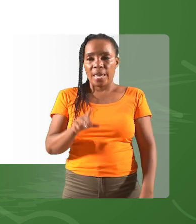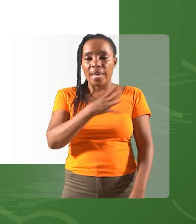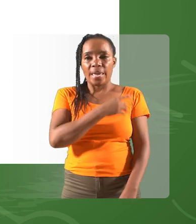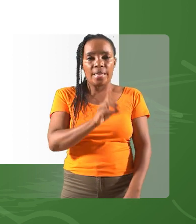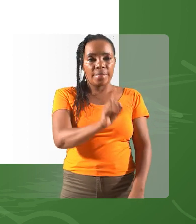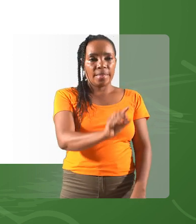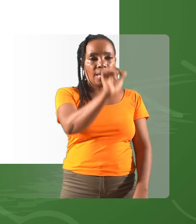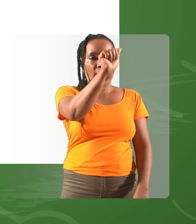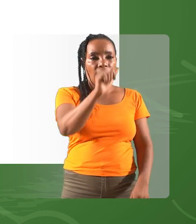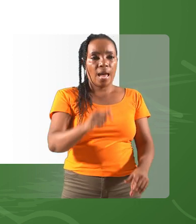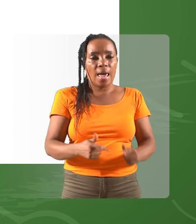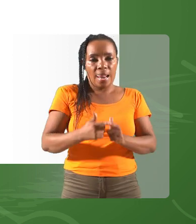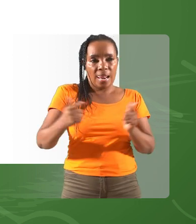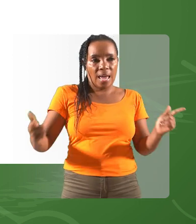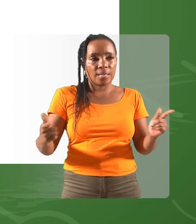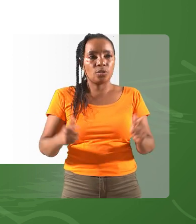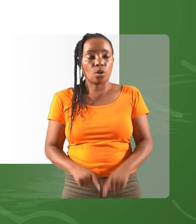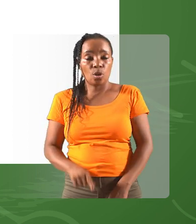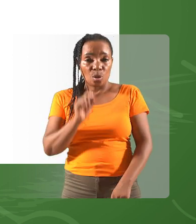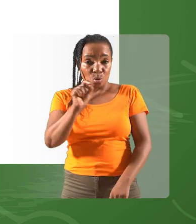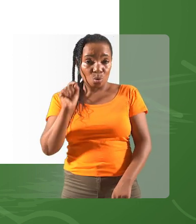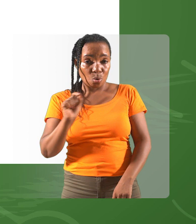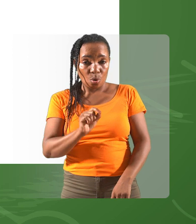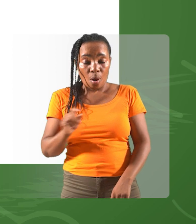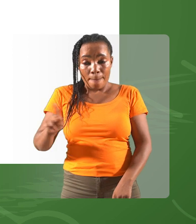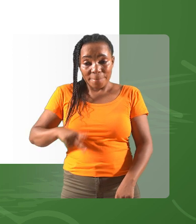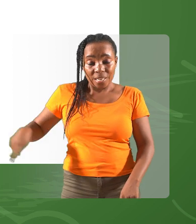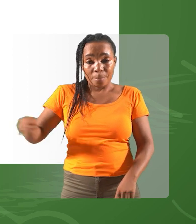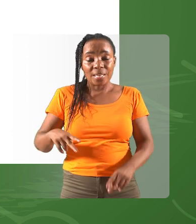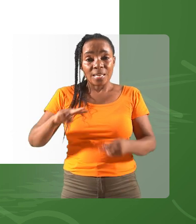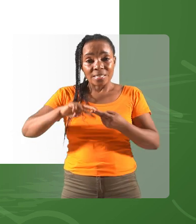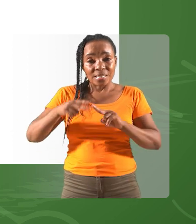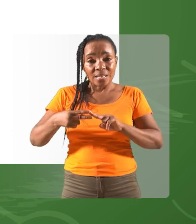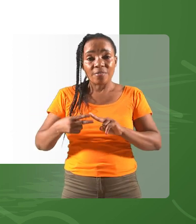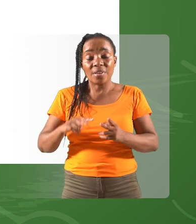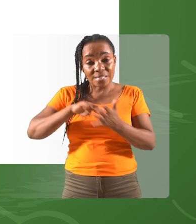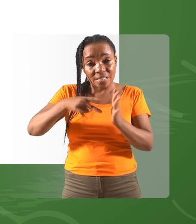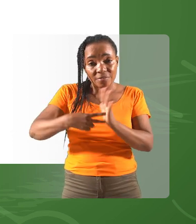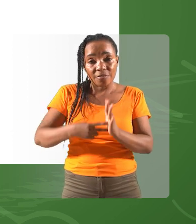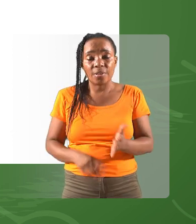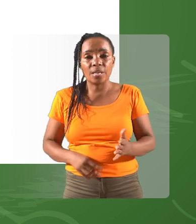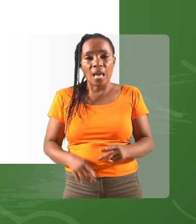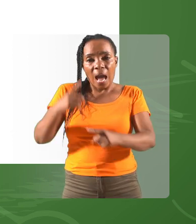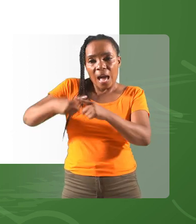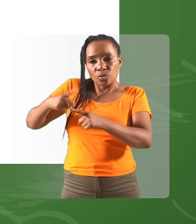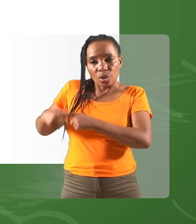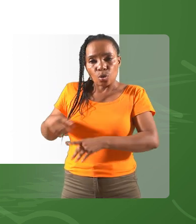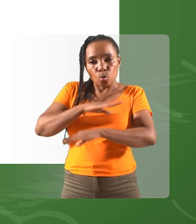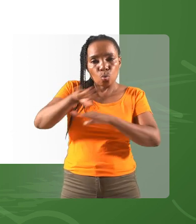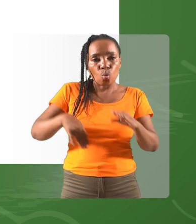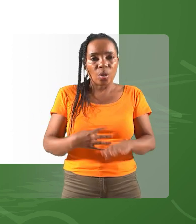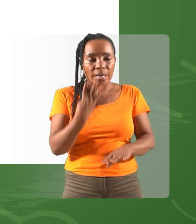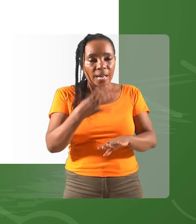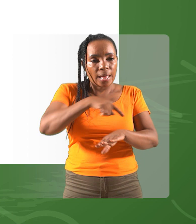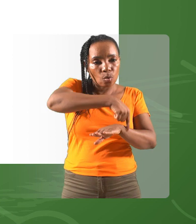largeur. Donc, faire le périmètre, c'est la somme de ces côtés. Ce qui revient à dire que nous avons